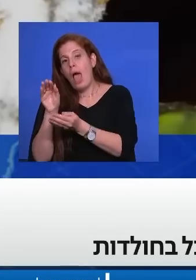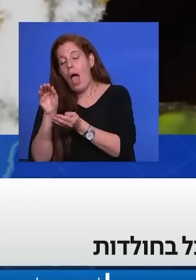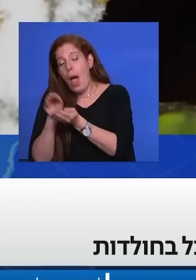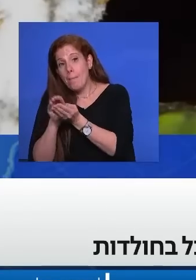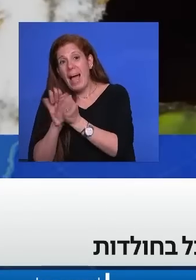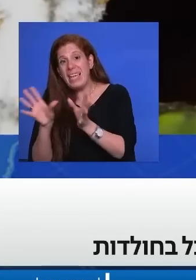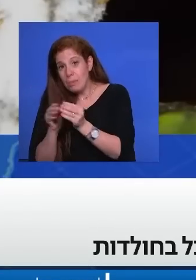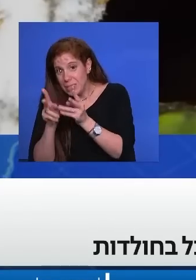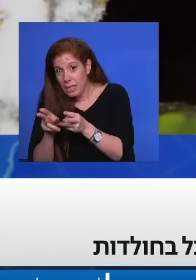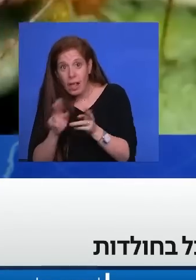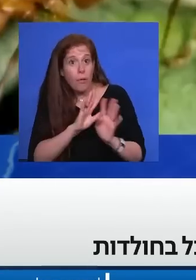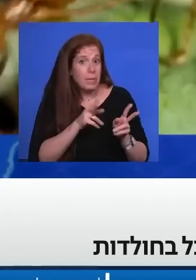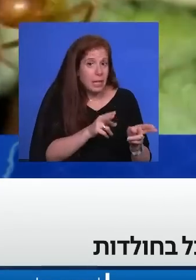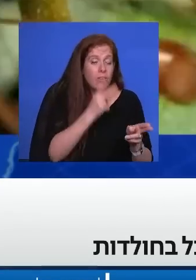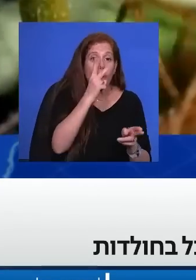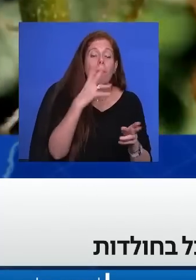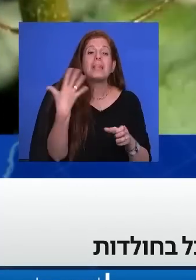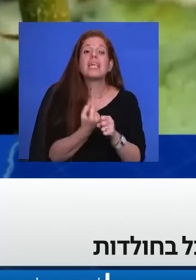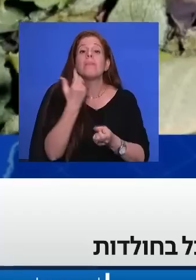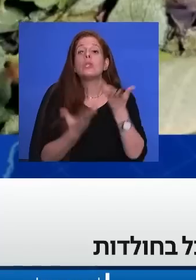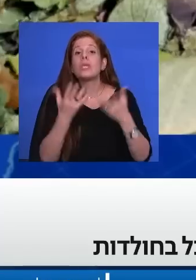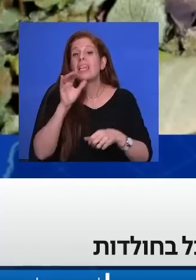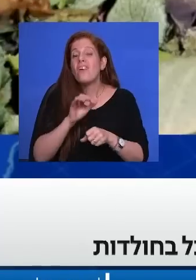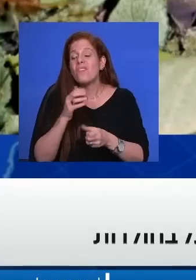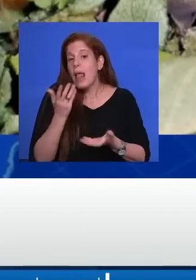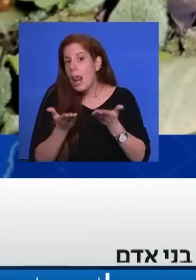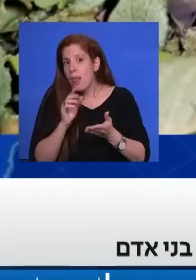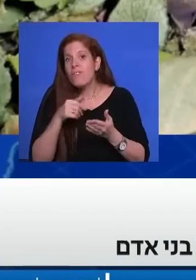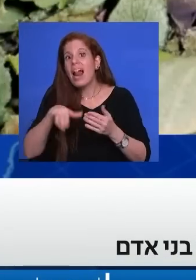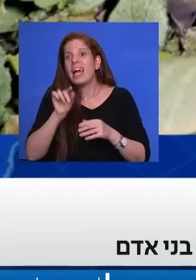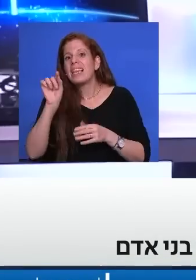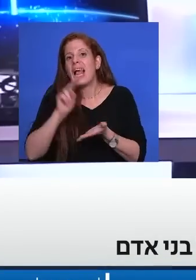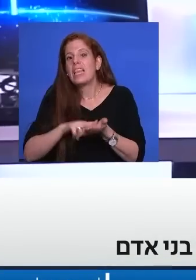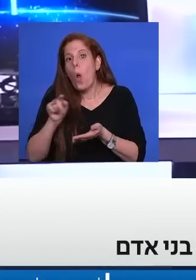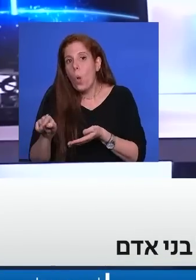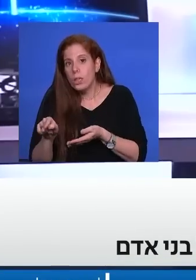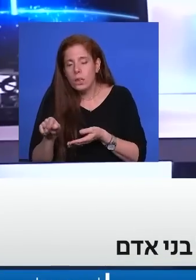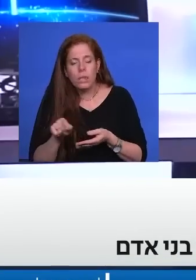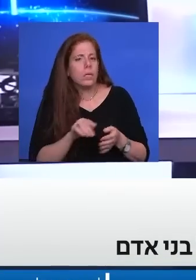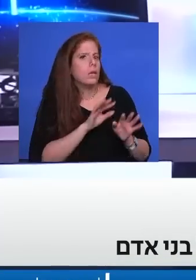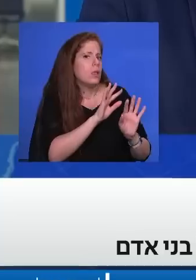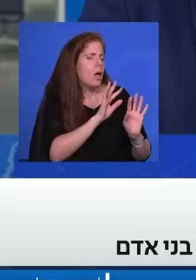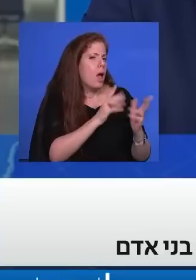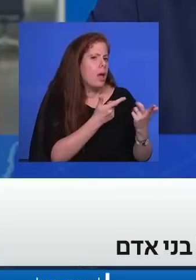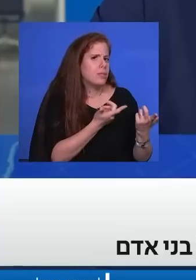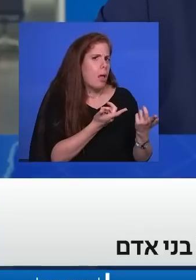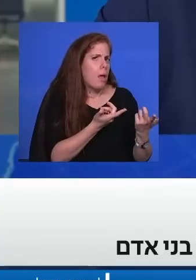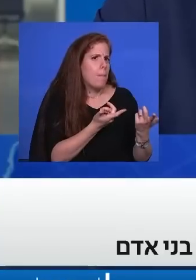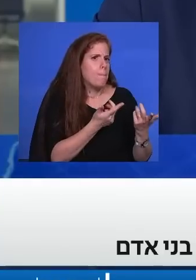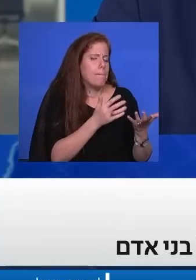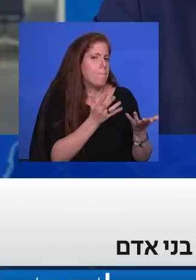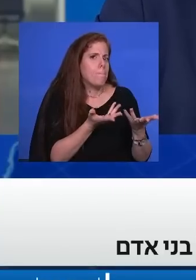אם הם באמת מצליחים לזהות את ההבדל וללכת לנכון. אז תגיד, גם אם אין סוכר. אז תגיד, אז